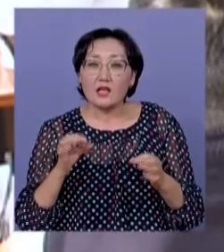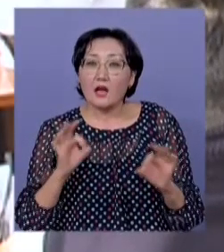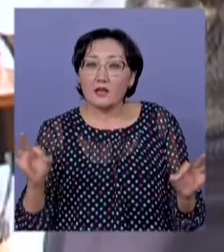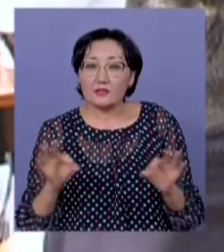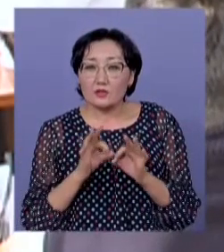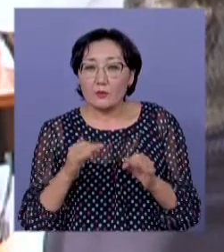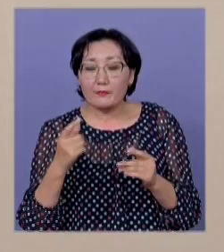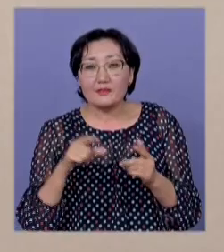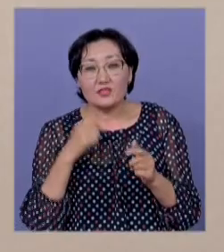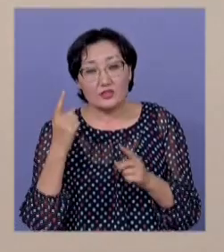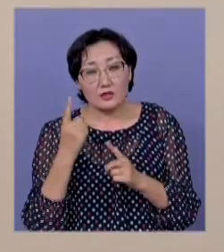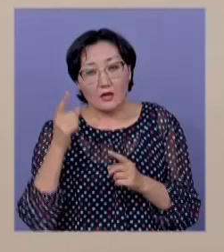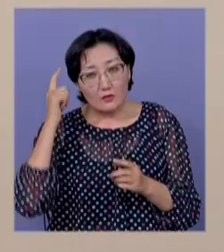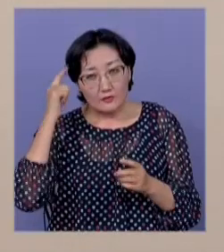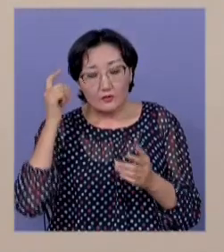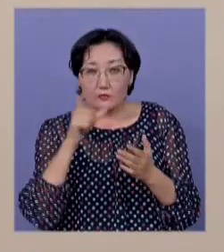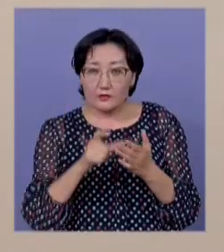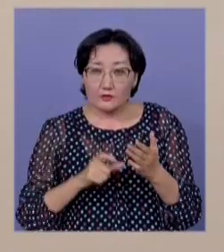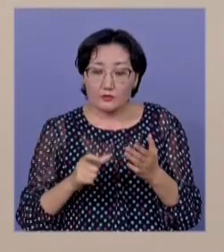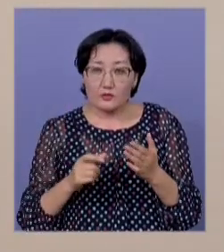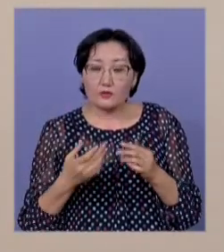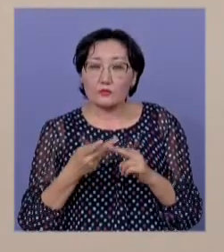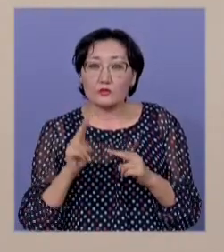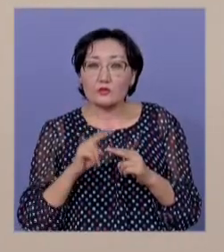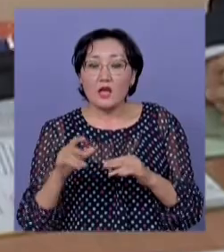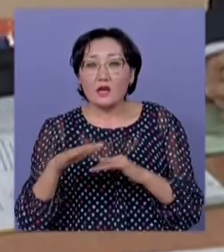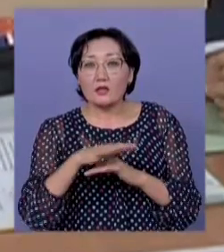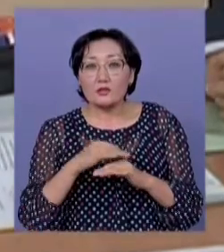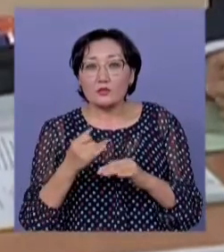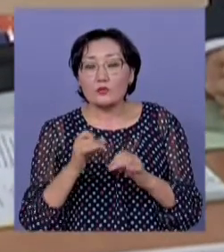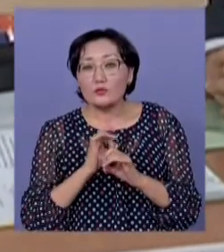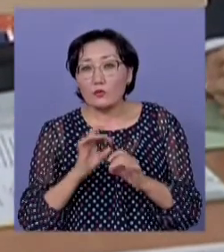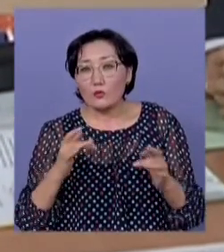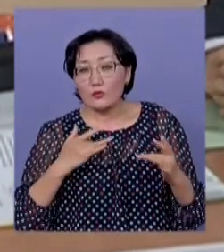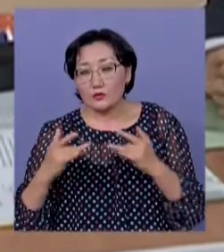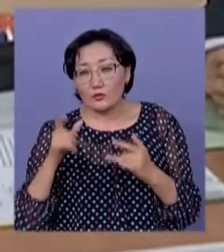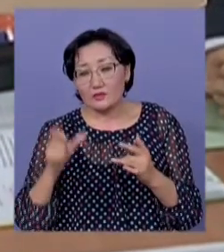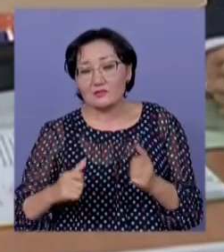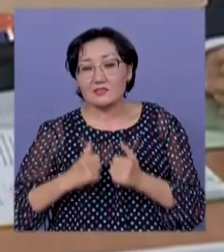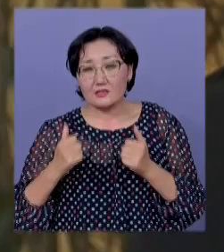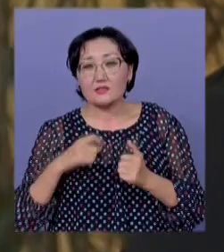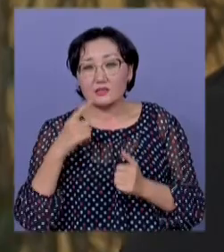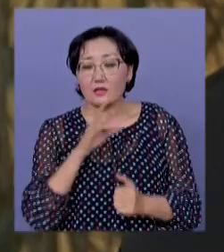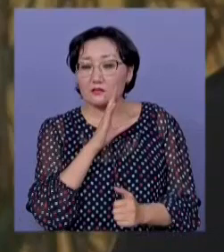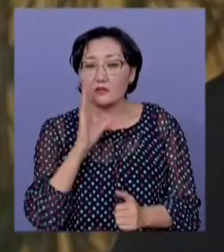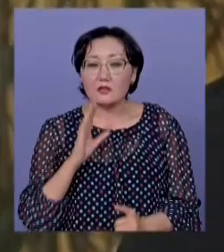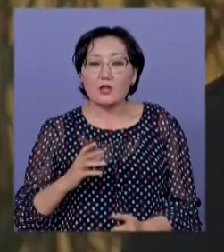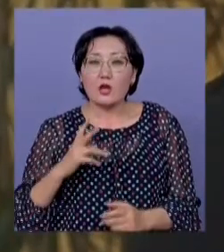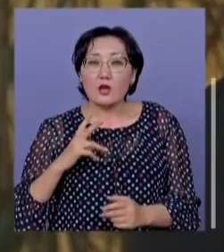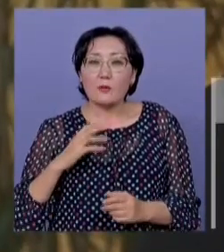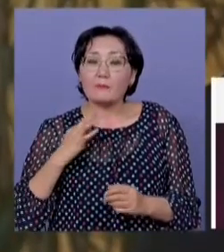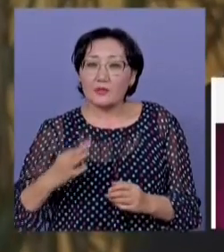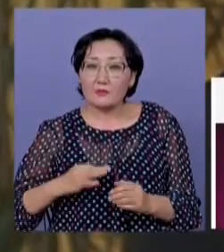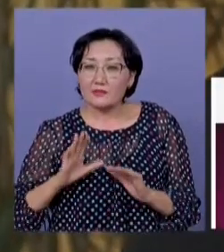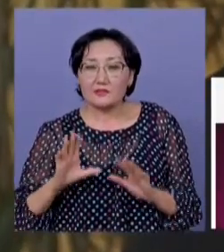кезде оның мәтінімен толық танысып, шығу тарихын зерттеп, халықтың жүрегіне жететінде етіп орындауға тырысады дейді анасы. Балама тек сәттілік